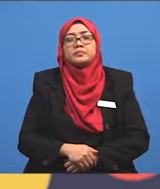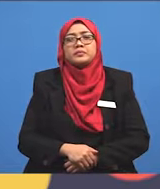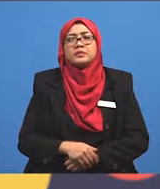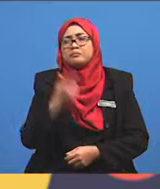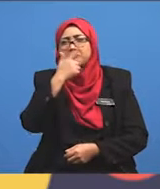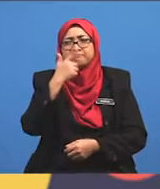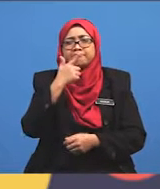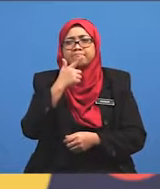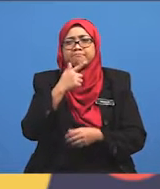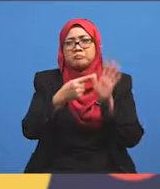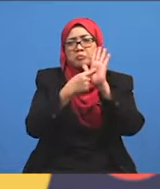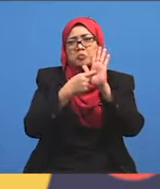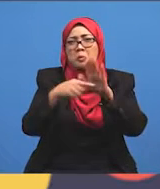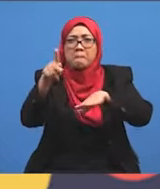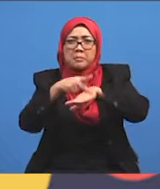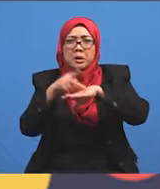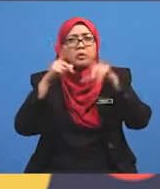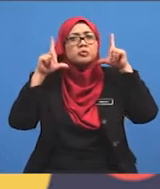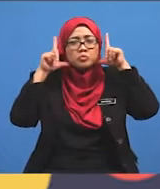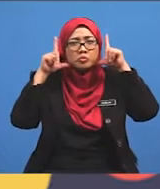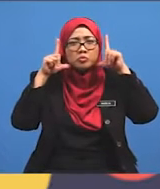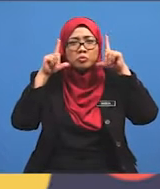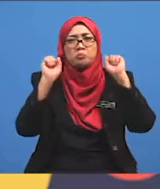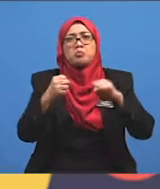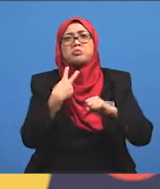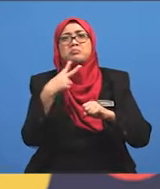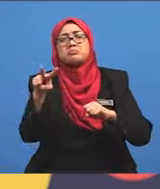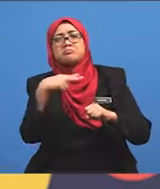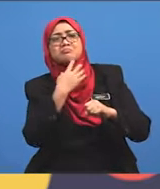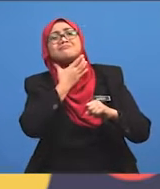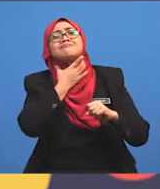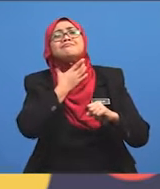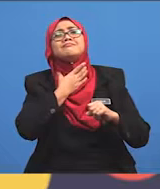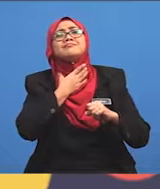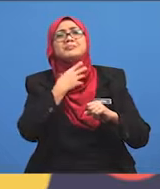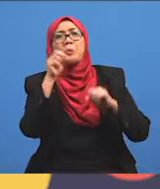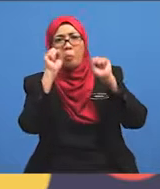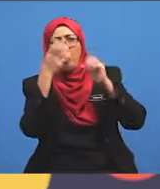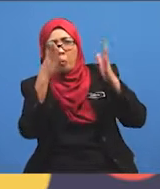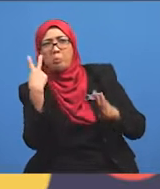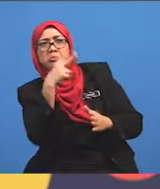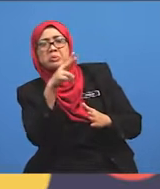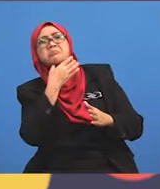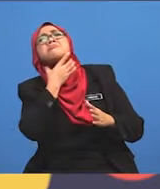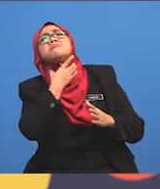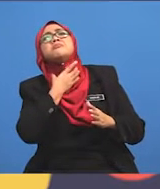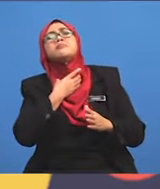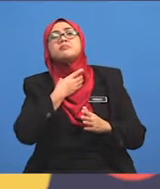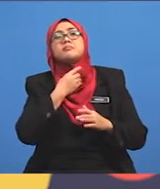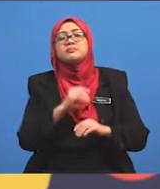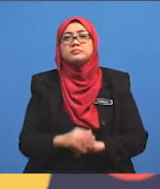belit-belit, nampakkan leher. Terus tutup, menutupi dada. Yang